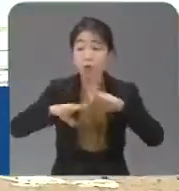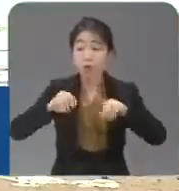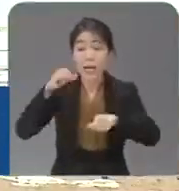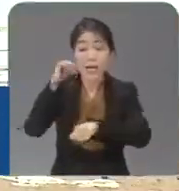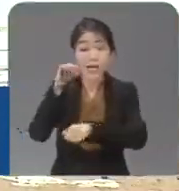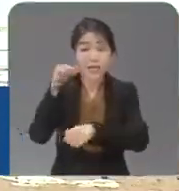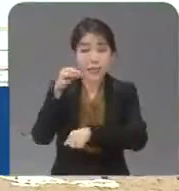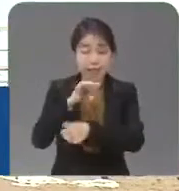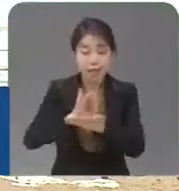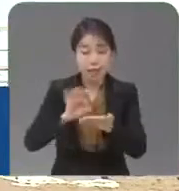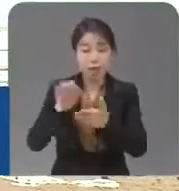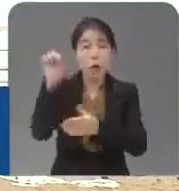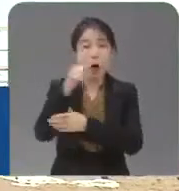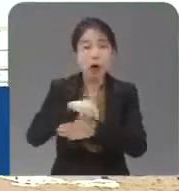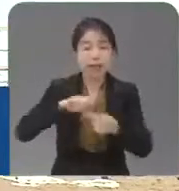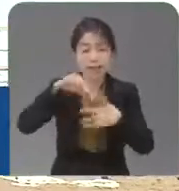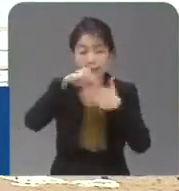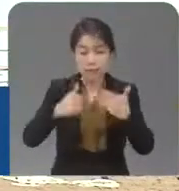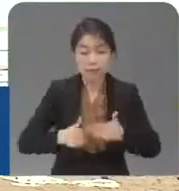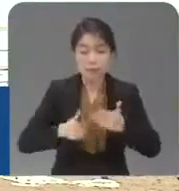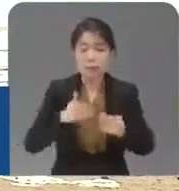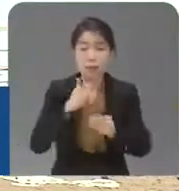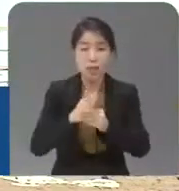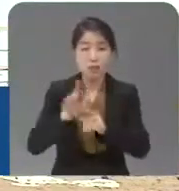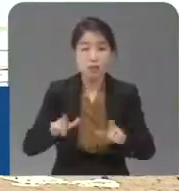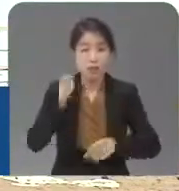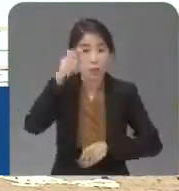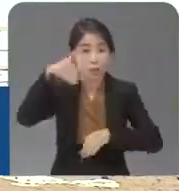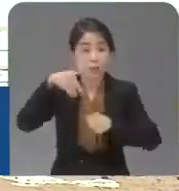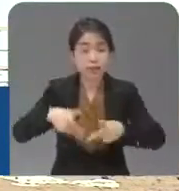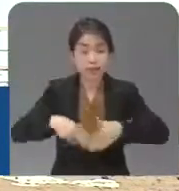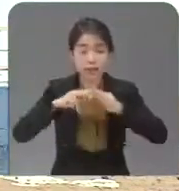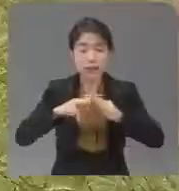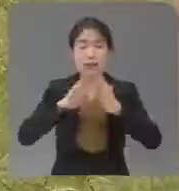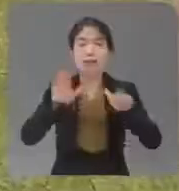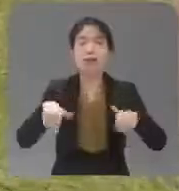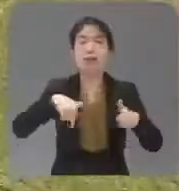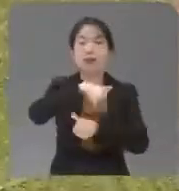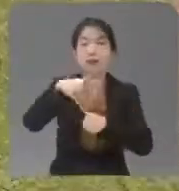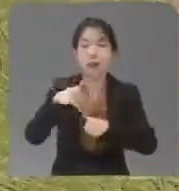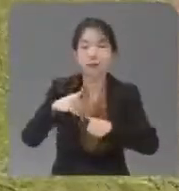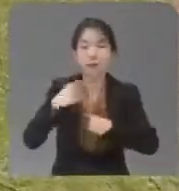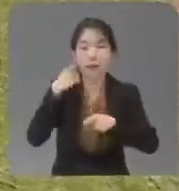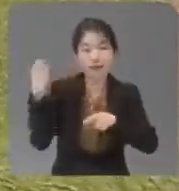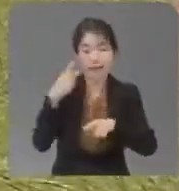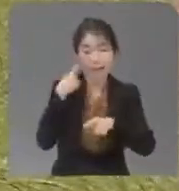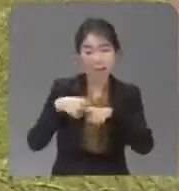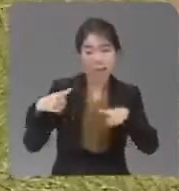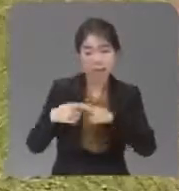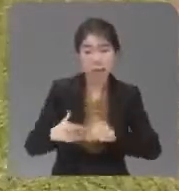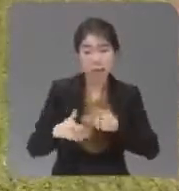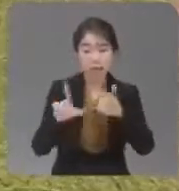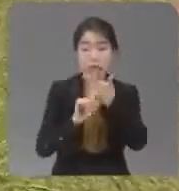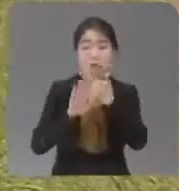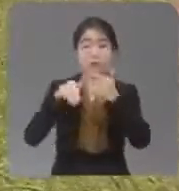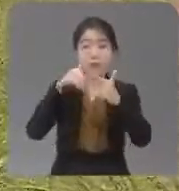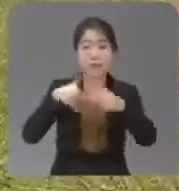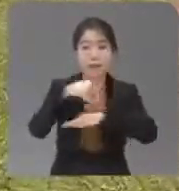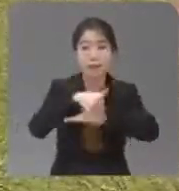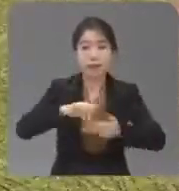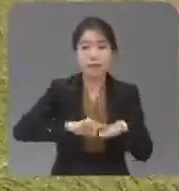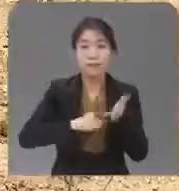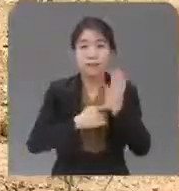절차를 밟고 있다 면서 생활 향 숙박시설의 경우 전라남도 건축 경관 심의 위원회 제 심의를 거쳐 하반기에 착공할 예정이라고